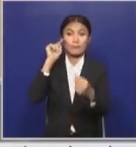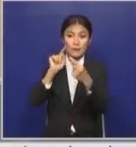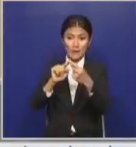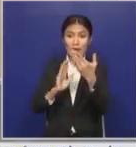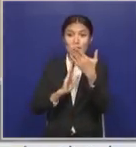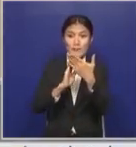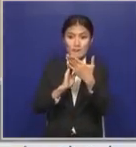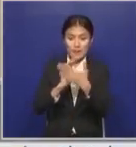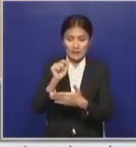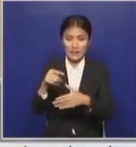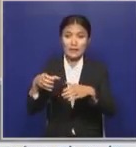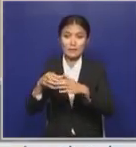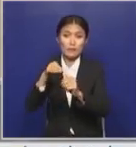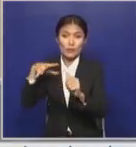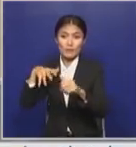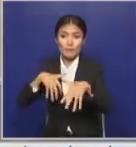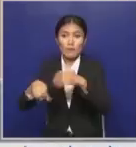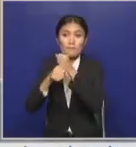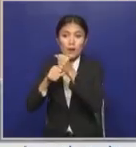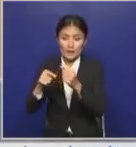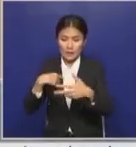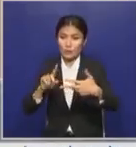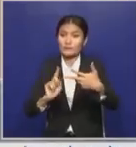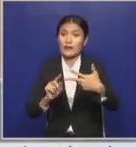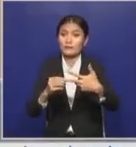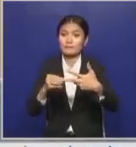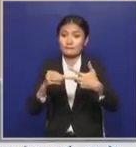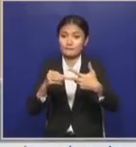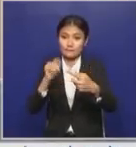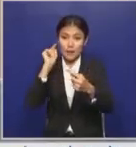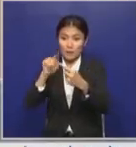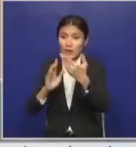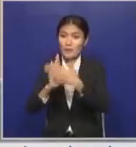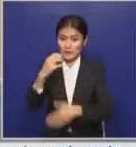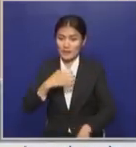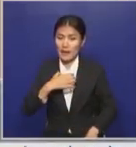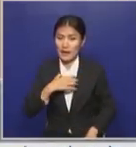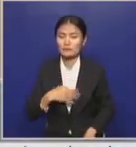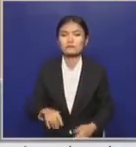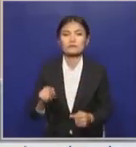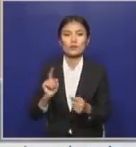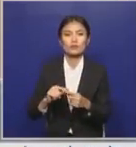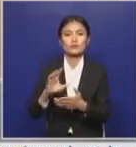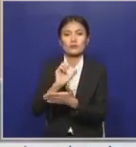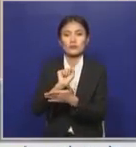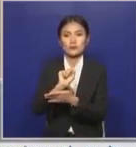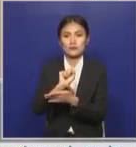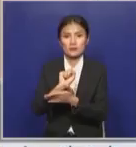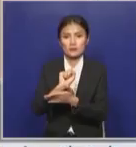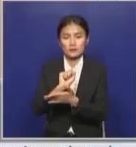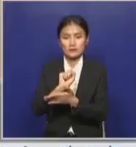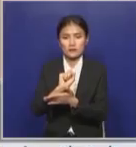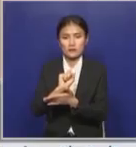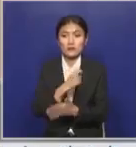นำกลุ่มผู้ชุมนุมในข้อที่สามก็คือปฏิรูปสถาบันจบแค่นี้ครับ